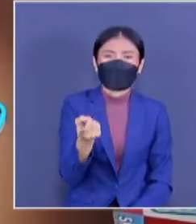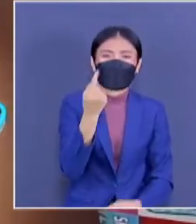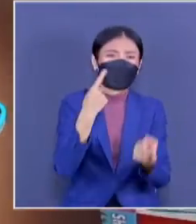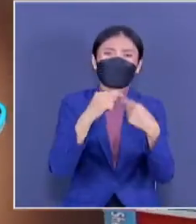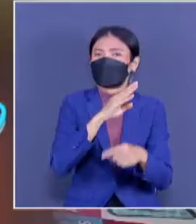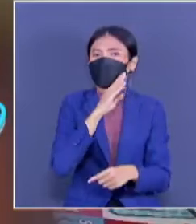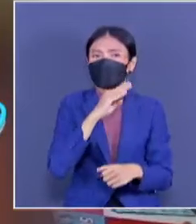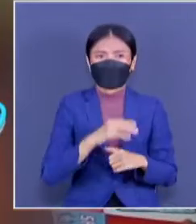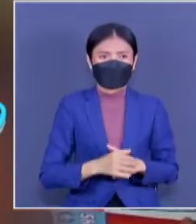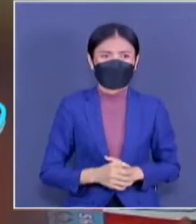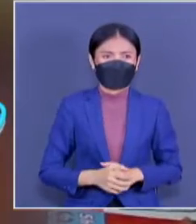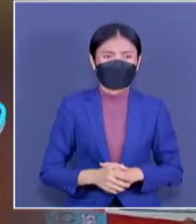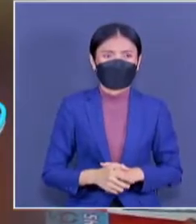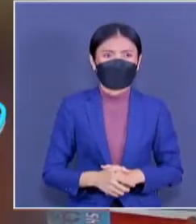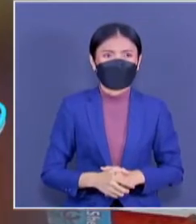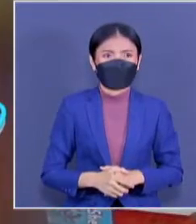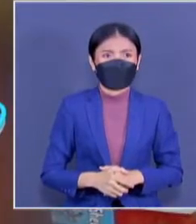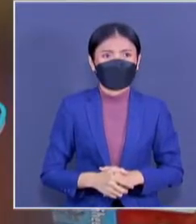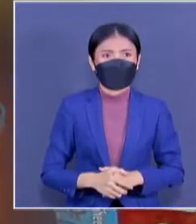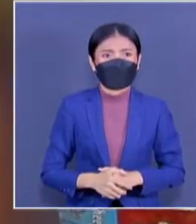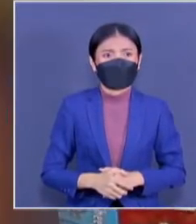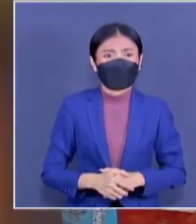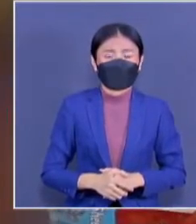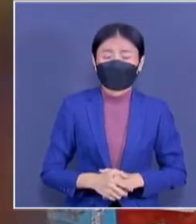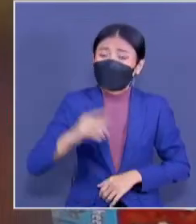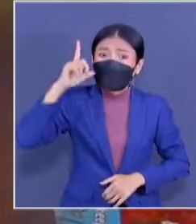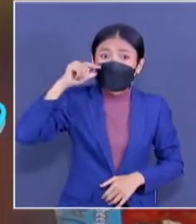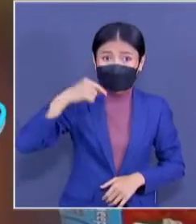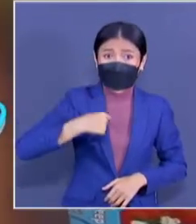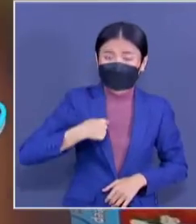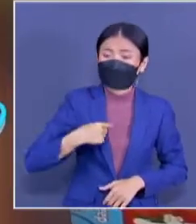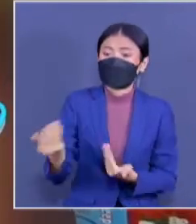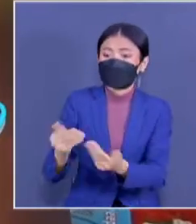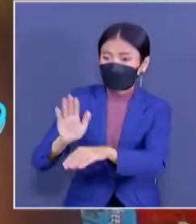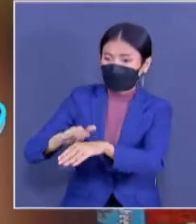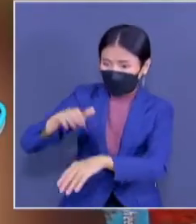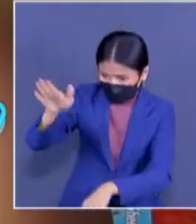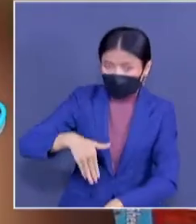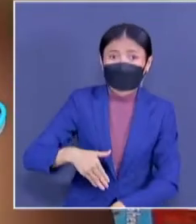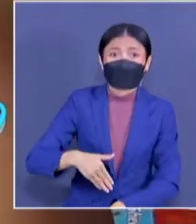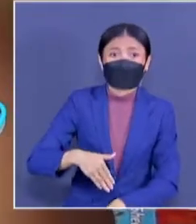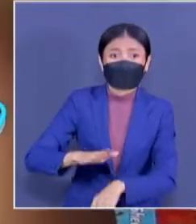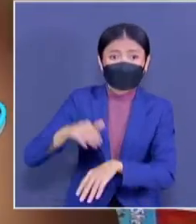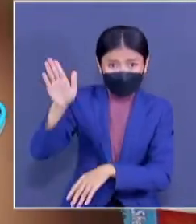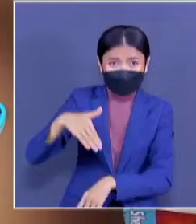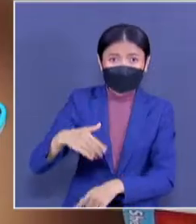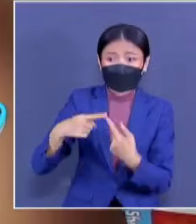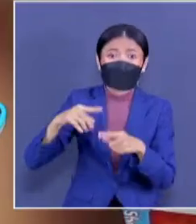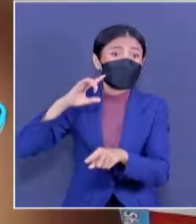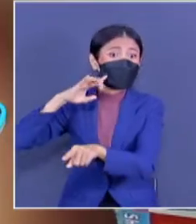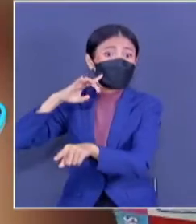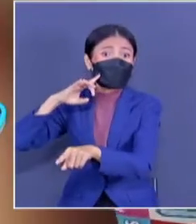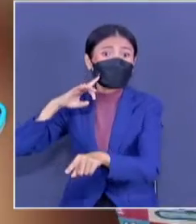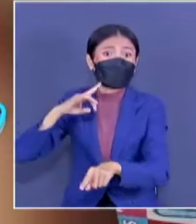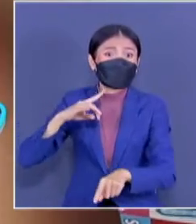ค่ะ ถามว่าเราก็ไม่ต้องการให้ลูกเป็นอย่างนี้เขาเรียกลูกมาดีๆลูกไม่ยอมมาถึงนี่มันชักร้องมันชัก